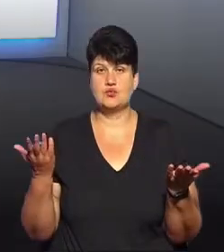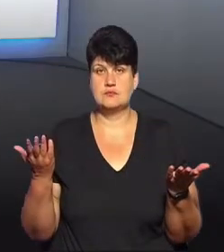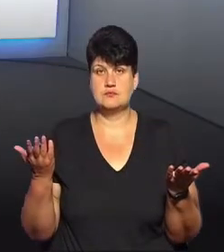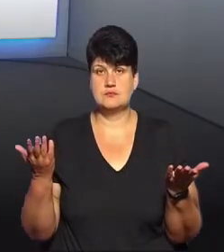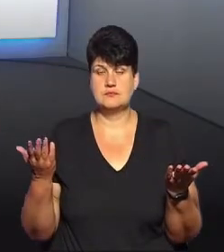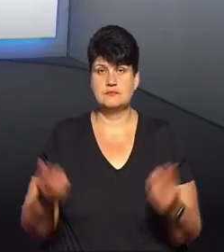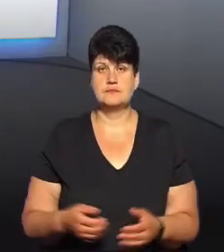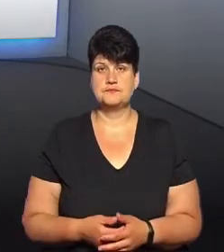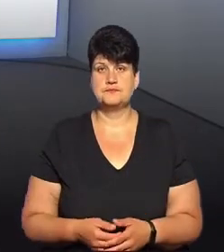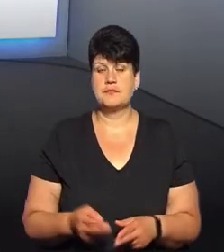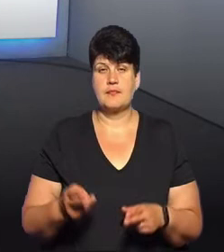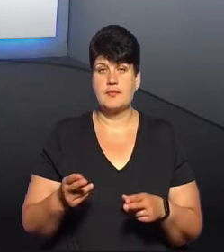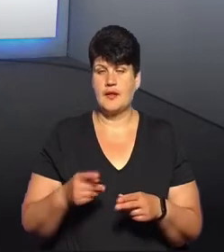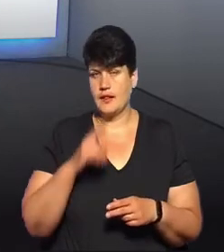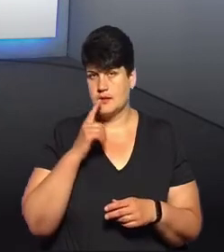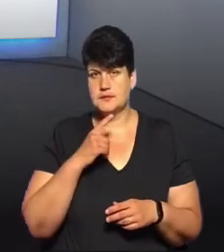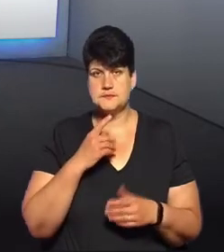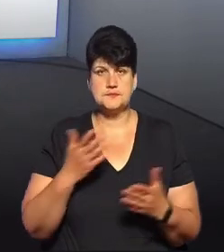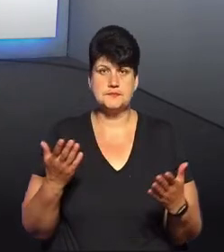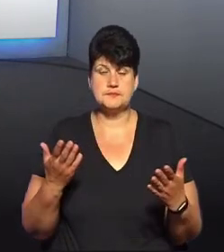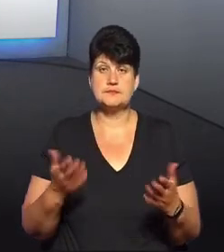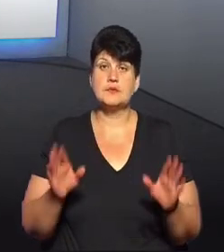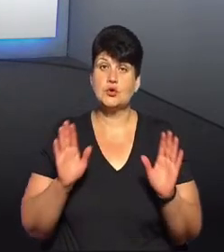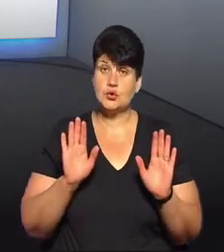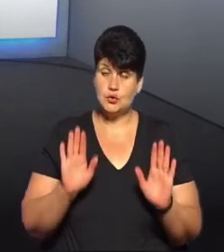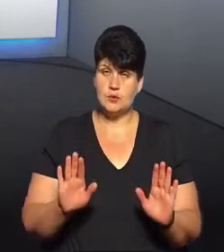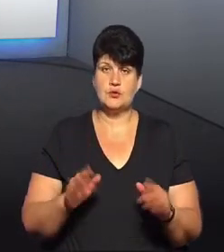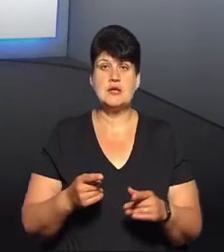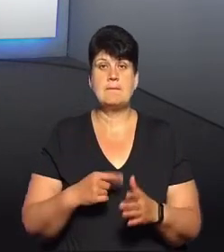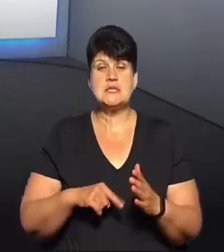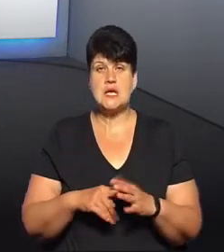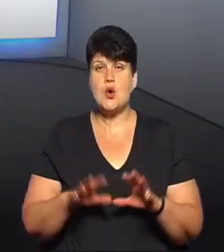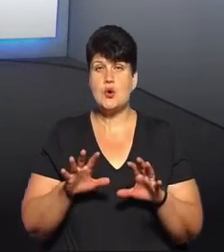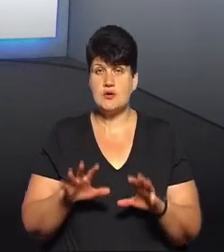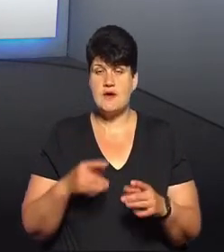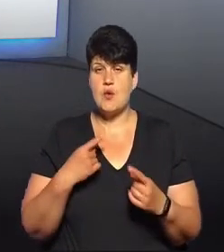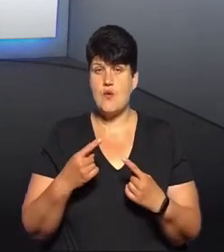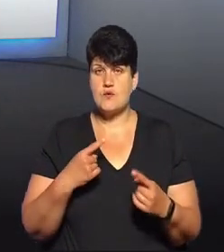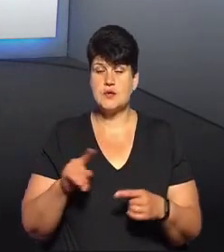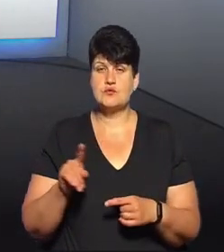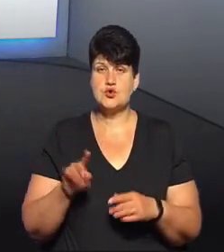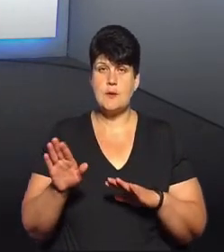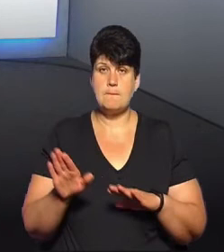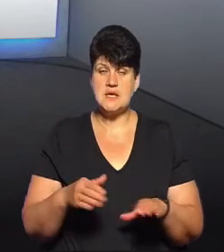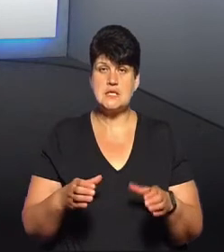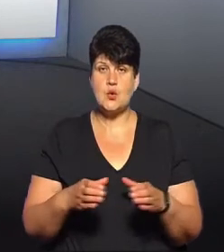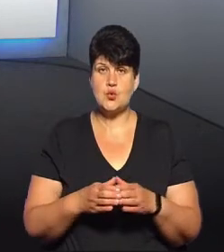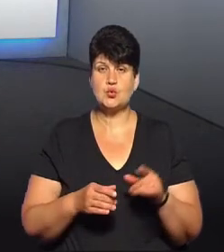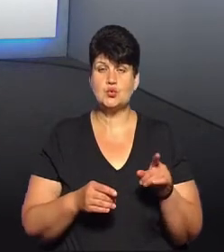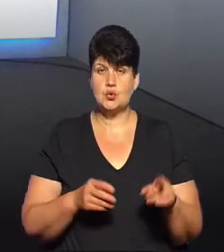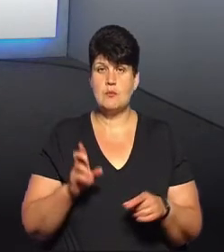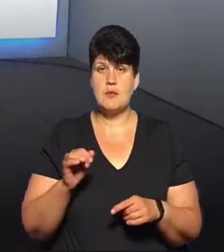Без поняття, мені важко сказати. Добре, тоді міський голова ще казав, що після гурту того «Батюшка», так, виступу